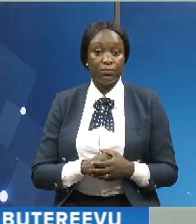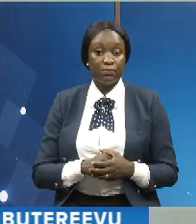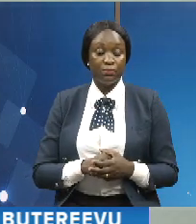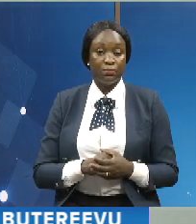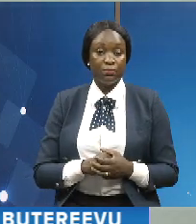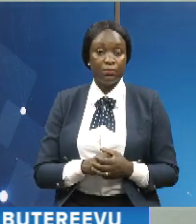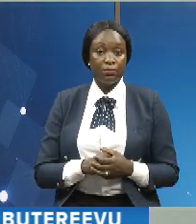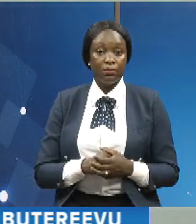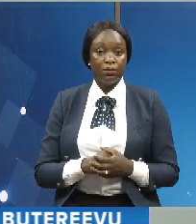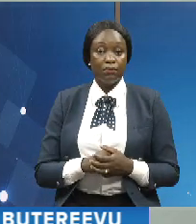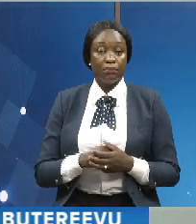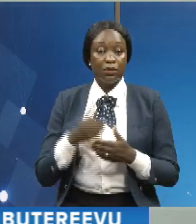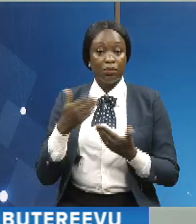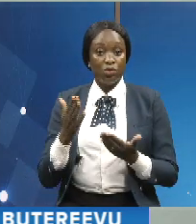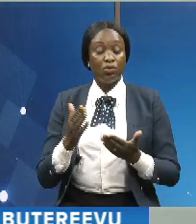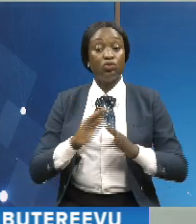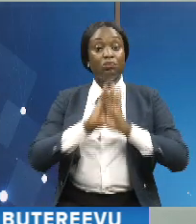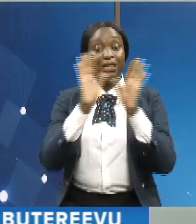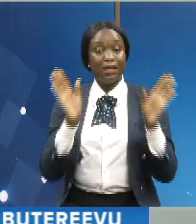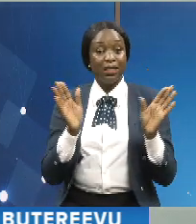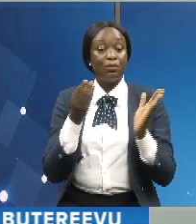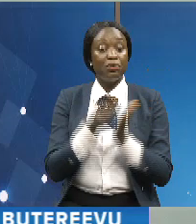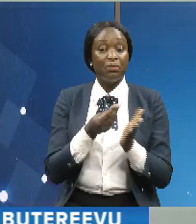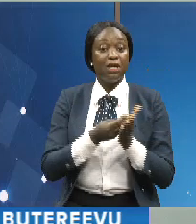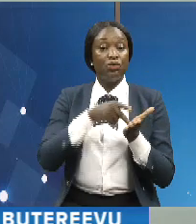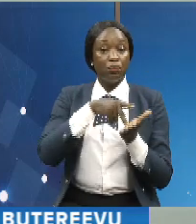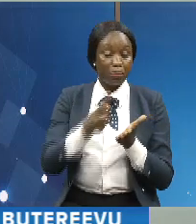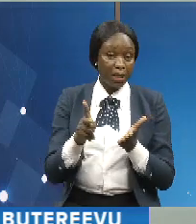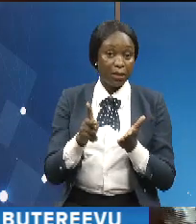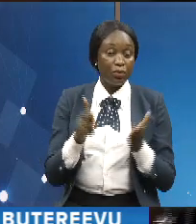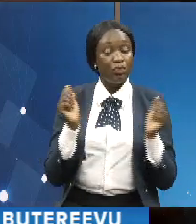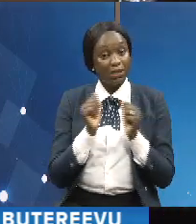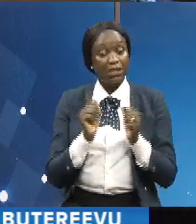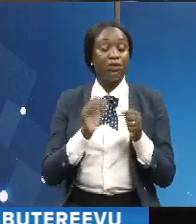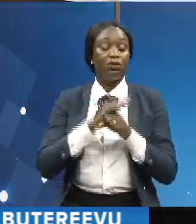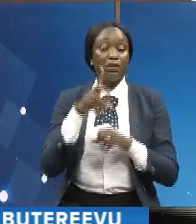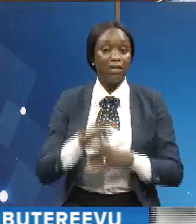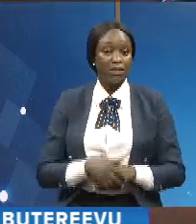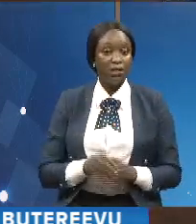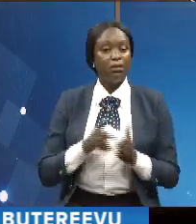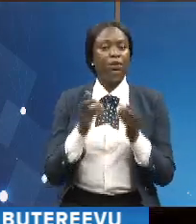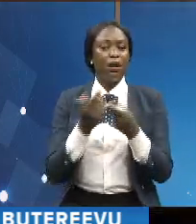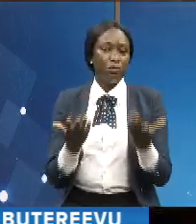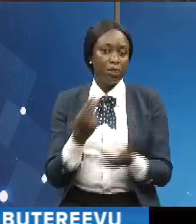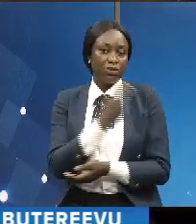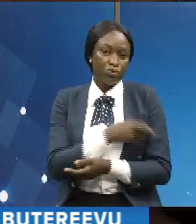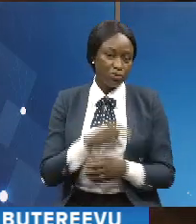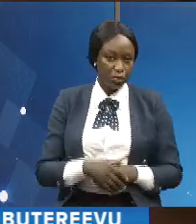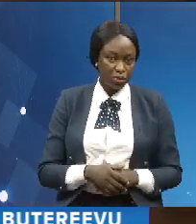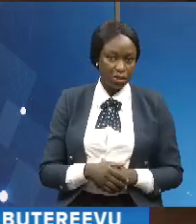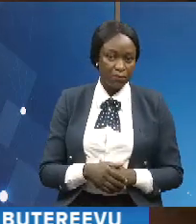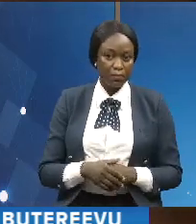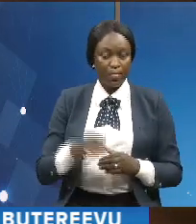okuteeka okulungamya emiwendo egisabibwa abantu abalwadde ba COVID-19. Bano bagamba nti gavumenti ng'eyita mu ssemateeka